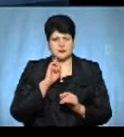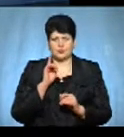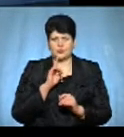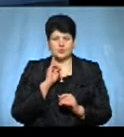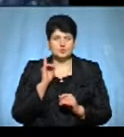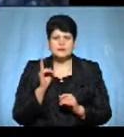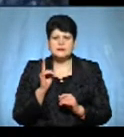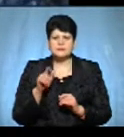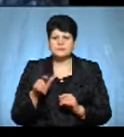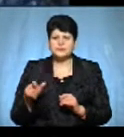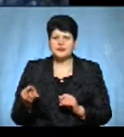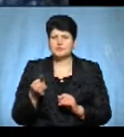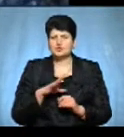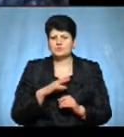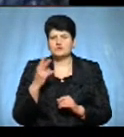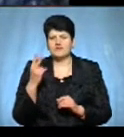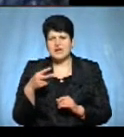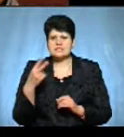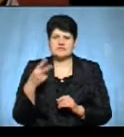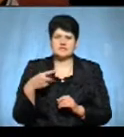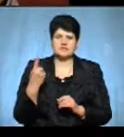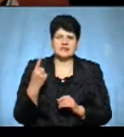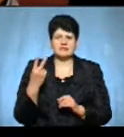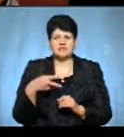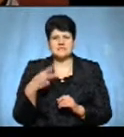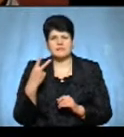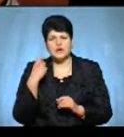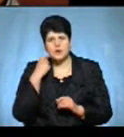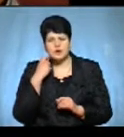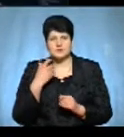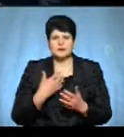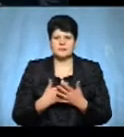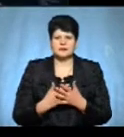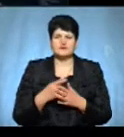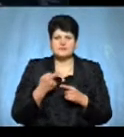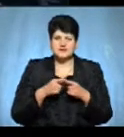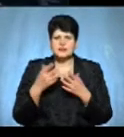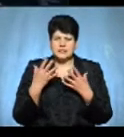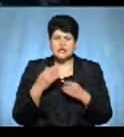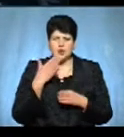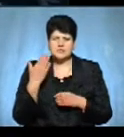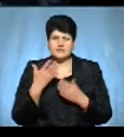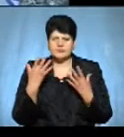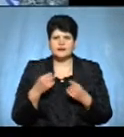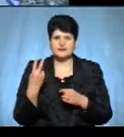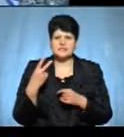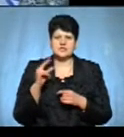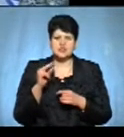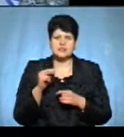тобто, яким було по 20, по 21, по 22 роки. Скажіть, ви в ці дні, останні дні, ну, 20 числа лютого, ви